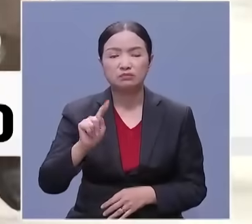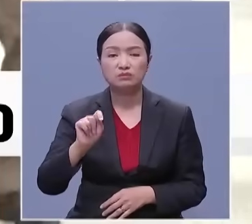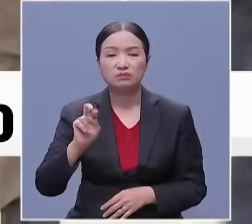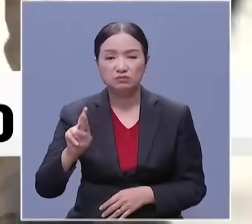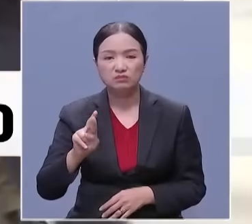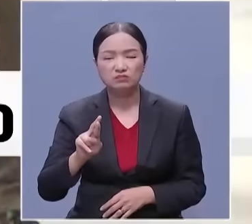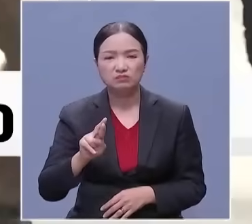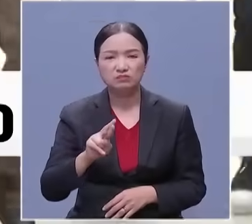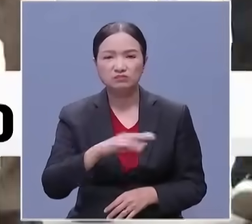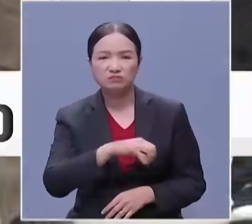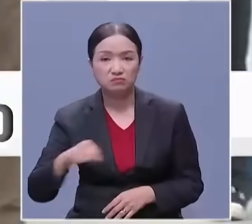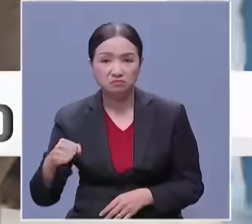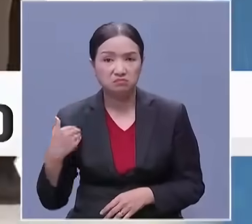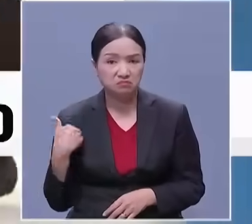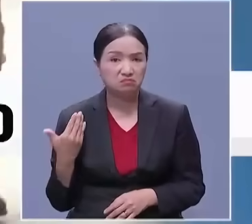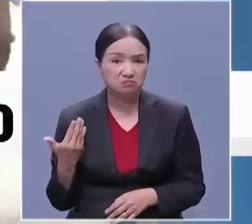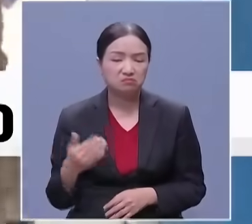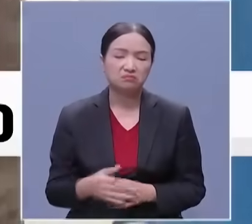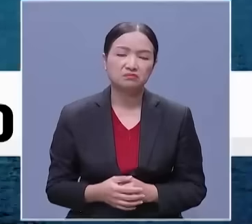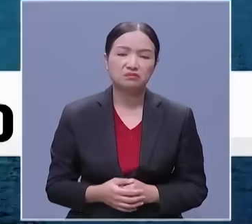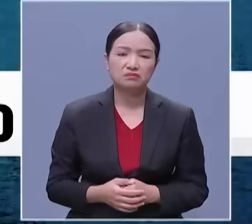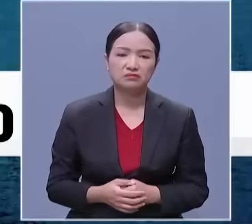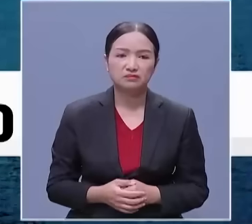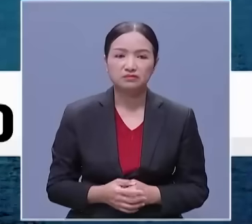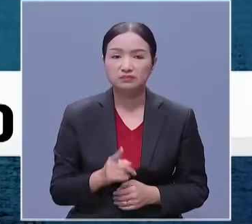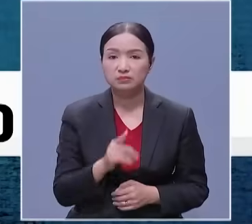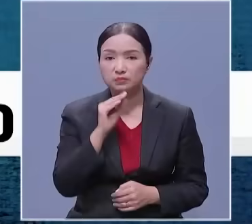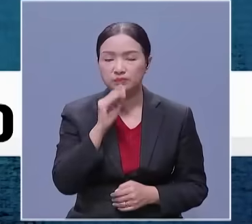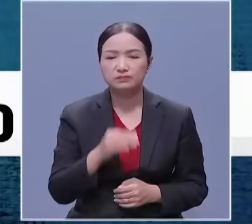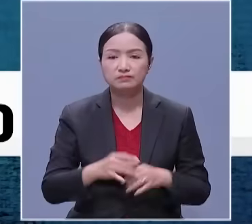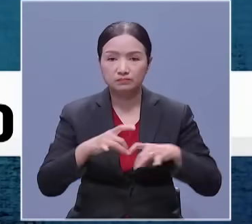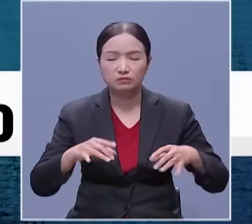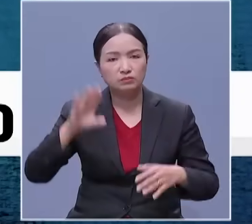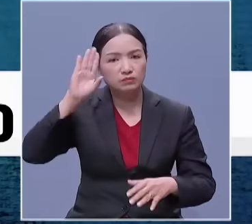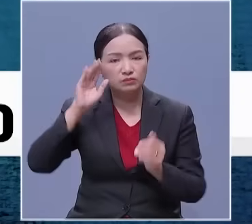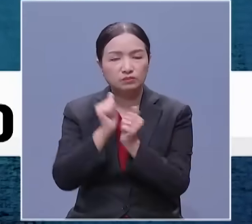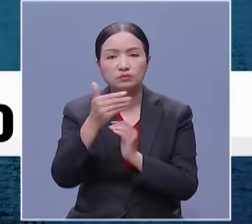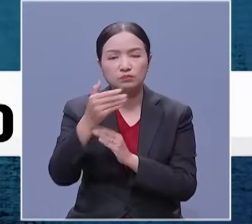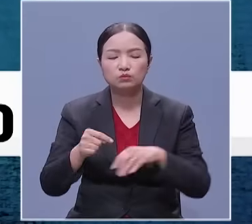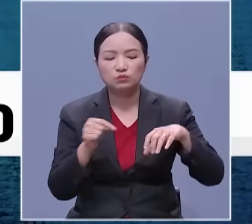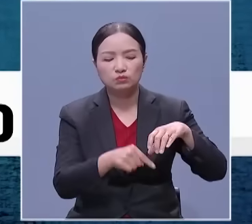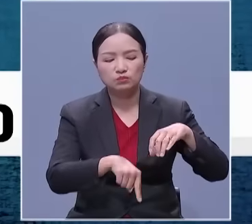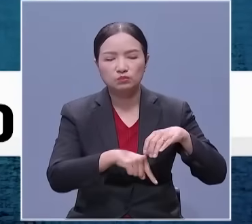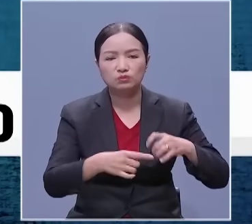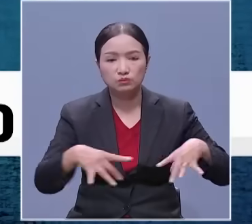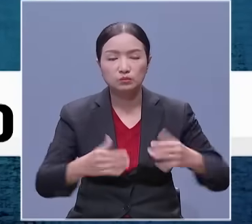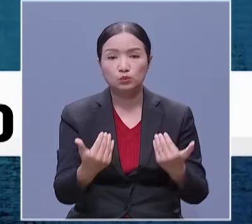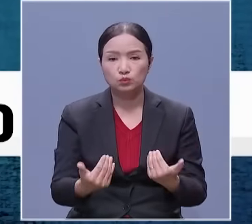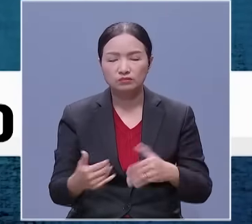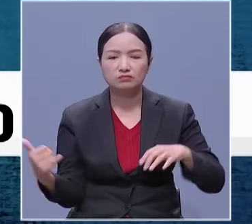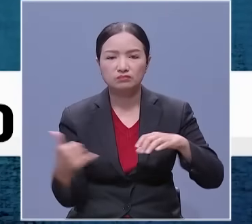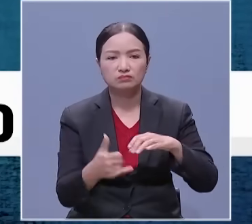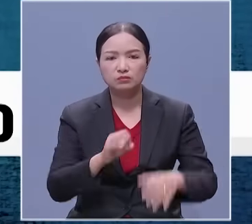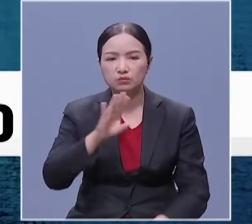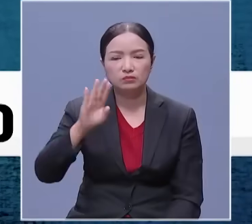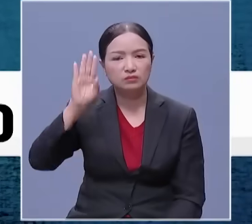ฟังตรงนี้อีกช่วงนะคะ ครับ เป็นว่ามันมีความขัดแย้งในสำนักงานตำรวจแห่งชาติดูอย่างวันนี้ก็มีคนไปแจ้งความบิ๊กโจ๊กอะไรเงี้ย ผมว่าอา